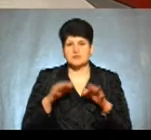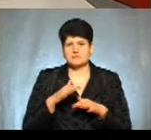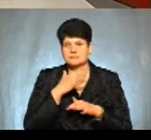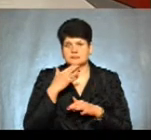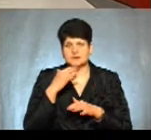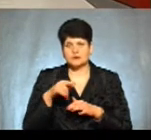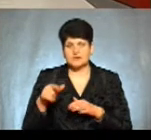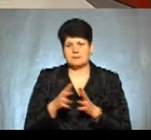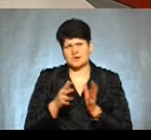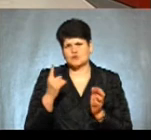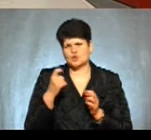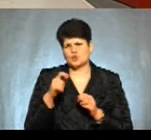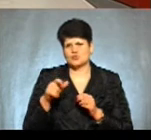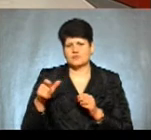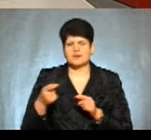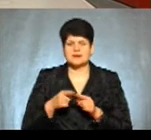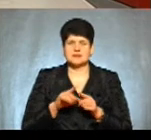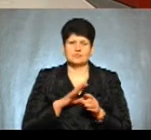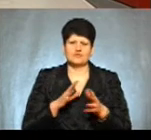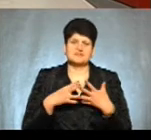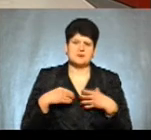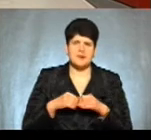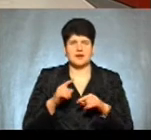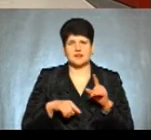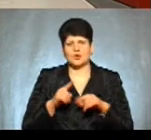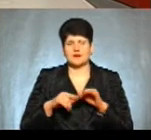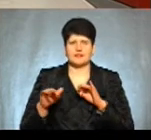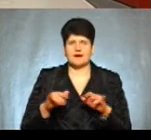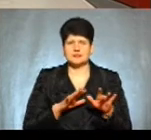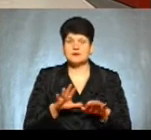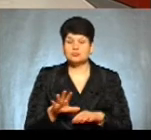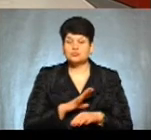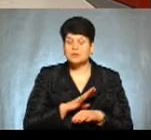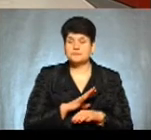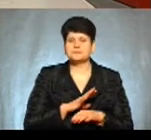людей, більше 100 чоловік, це такий був сімейний, родинний, така акція була.